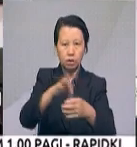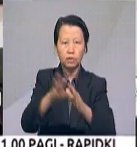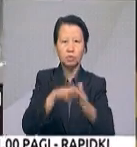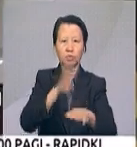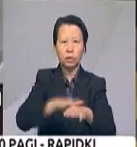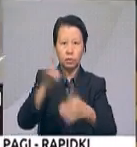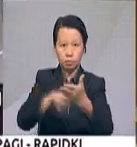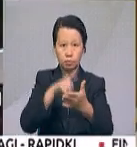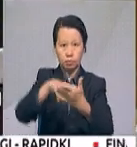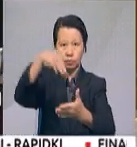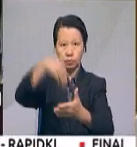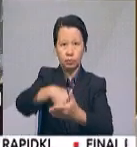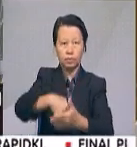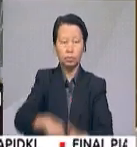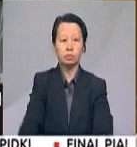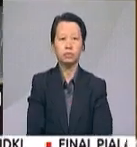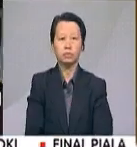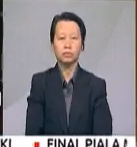raya.